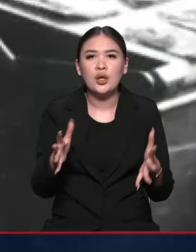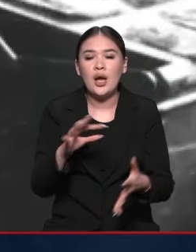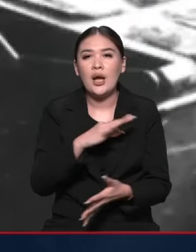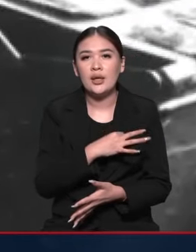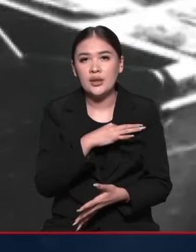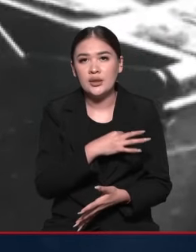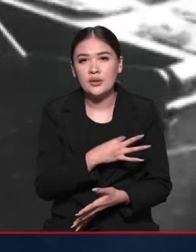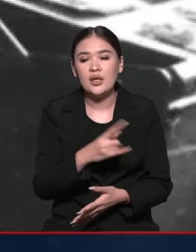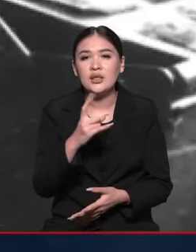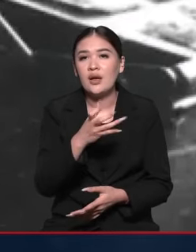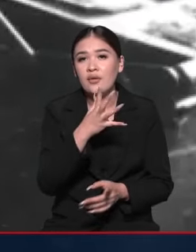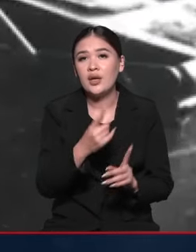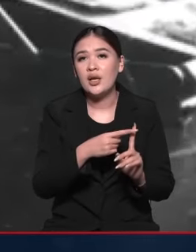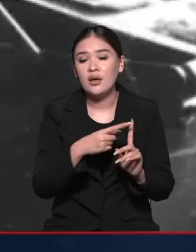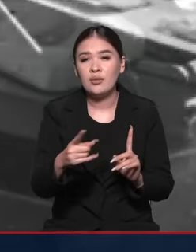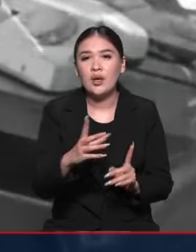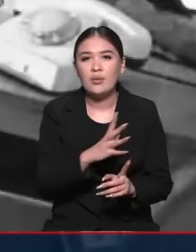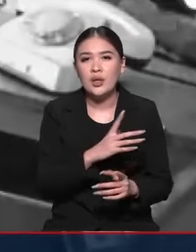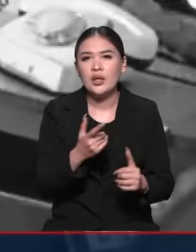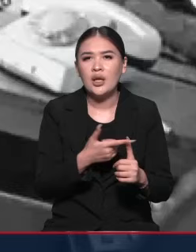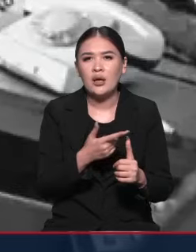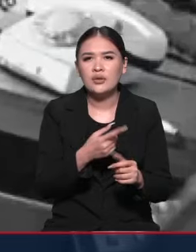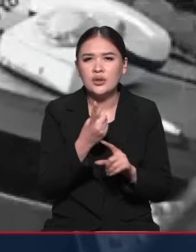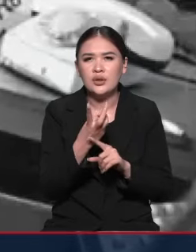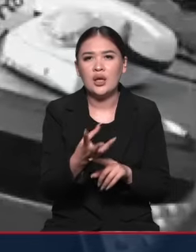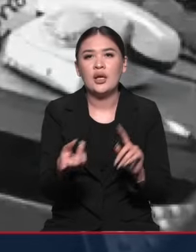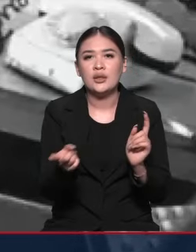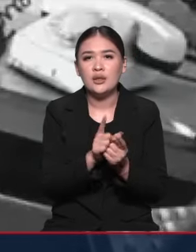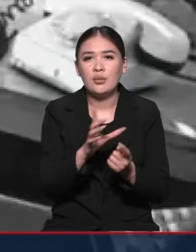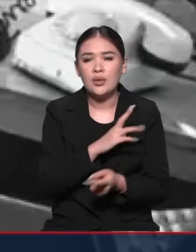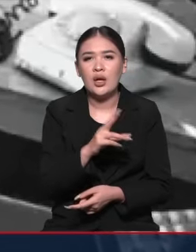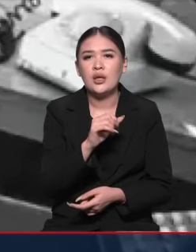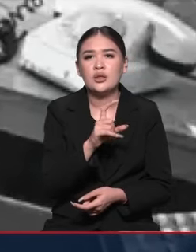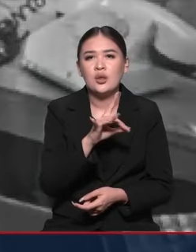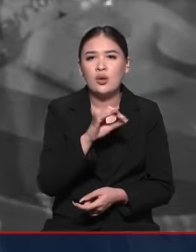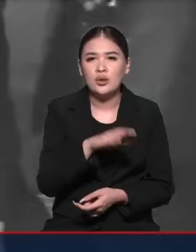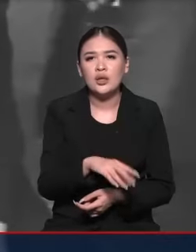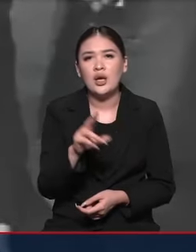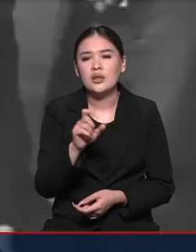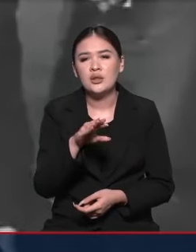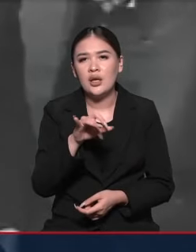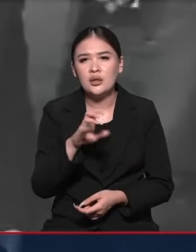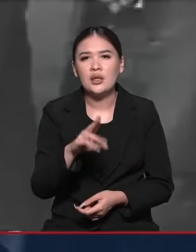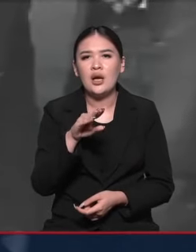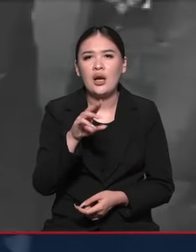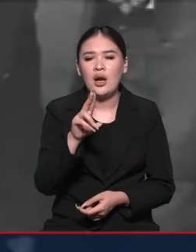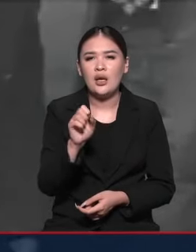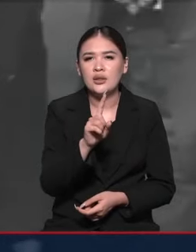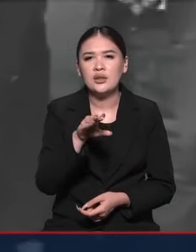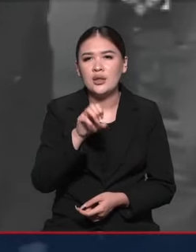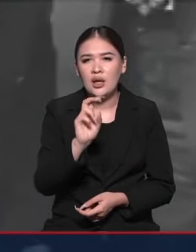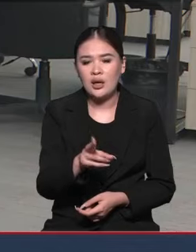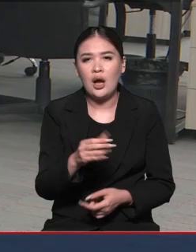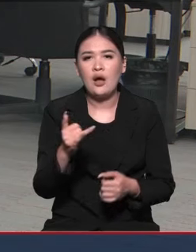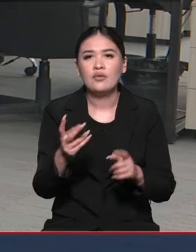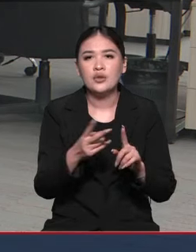агентства. За время существования название ее неоднократно менялось – «Казрост», «Казтас» или «Казтаг». Но вот второе дыхание она